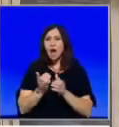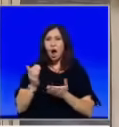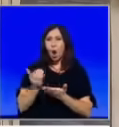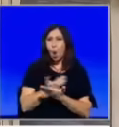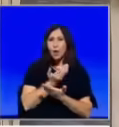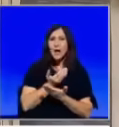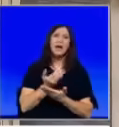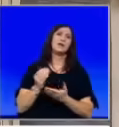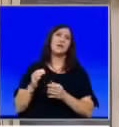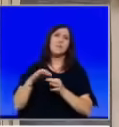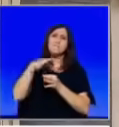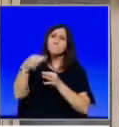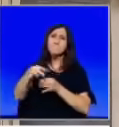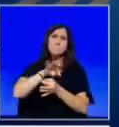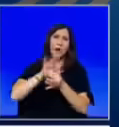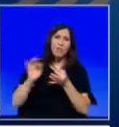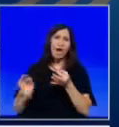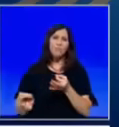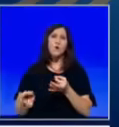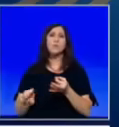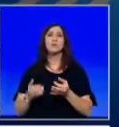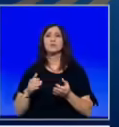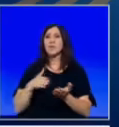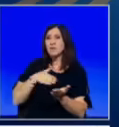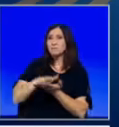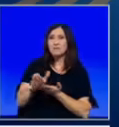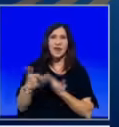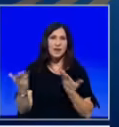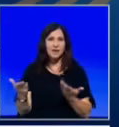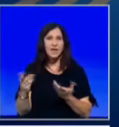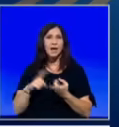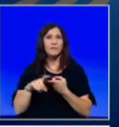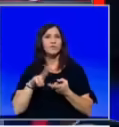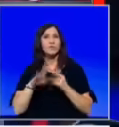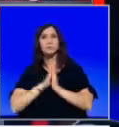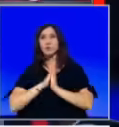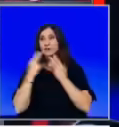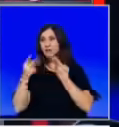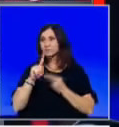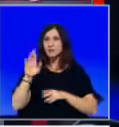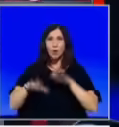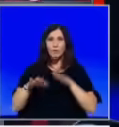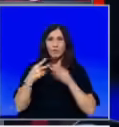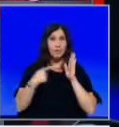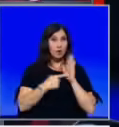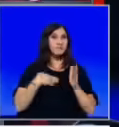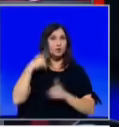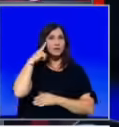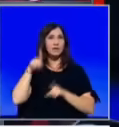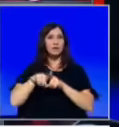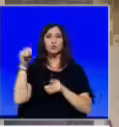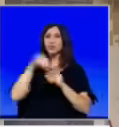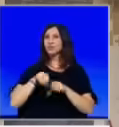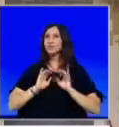ни изпарзаля на някъде. Камен Воденичаров призовава зрителите да не се колебаят и да покажат своите знания като участници